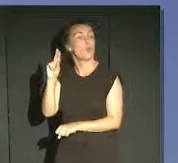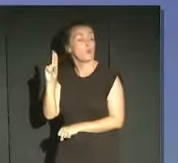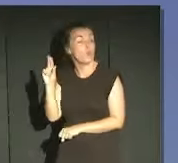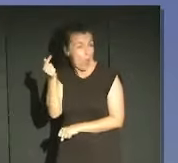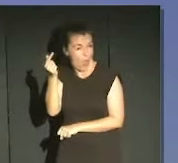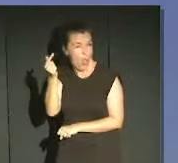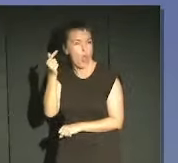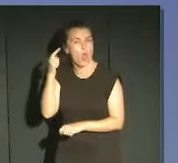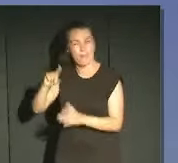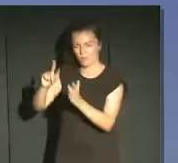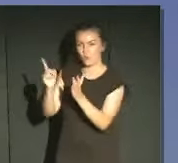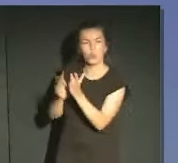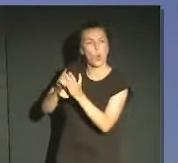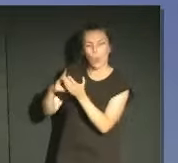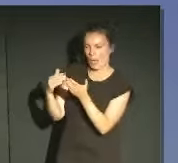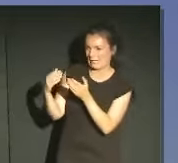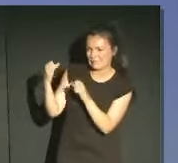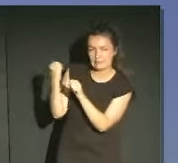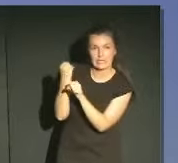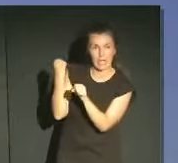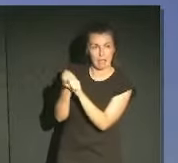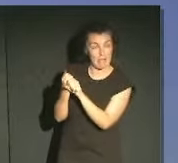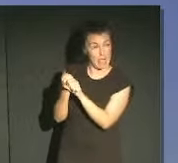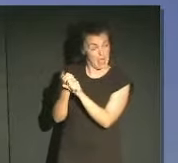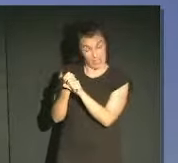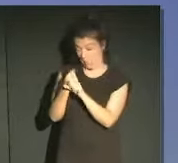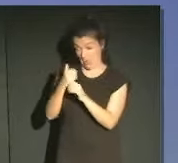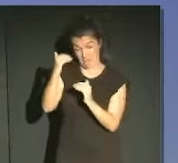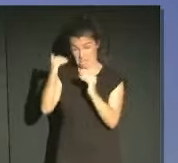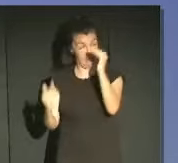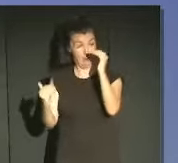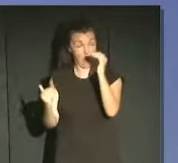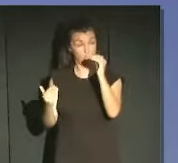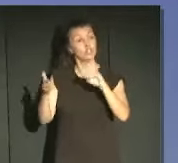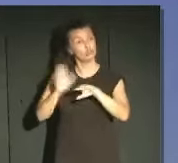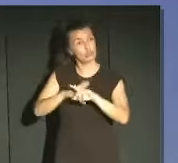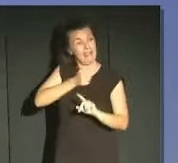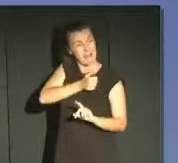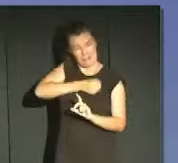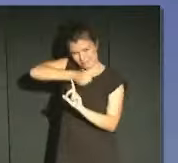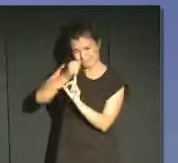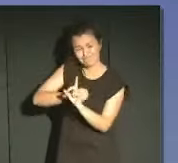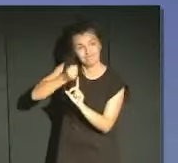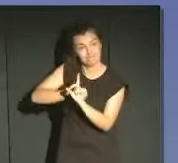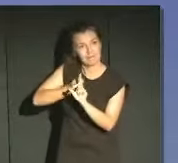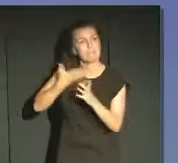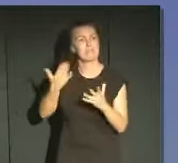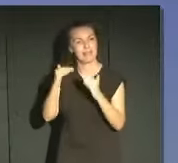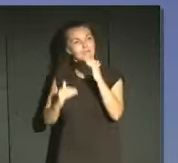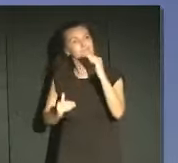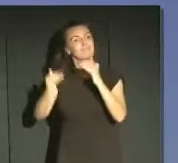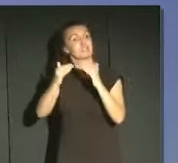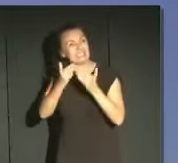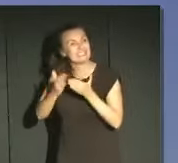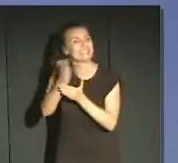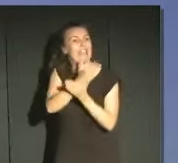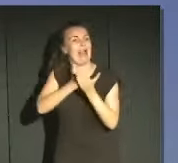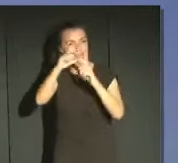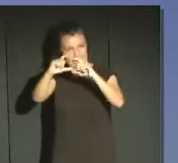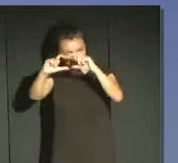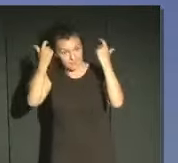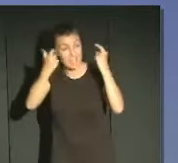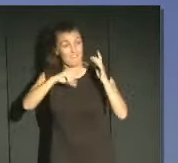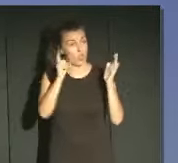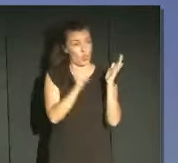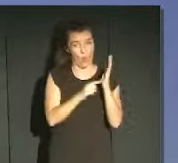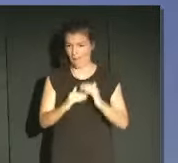autres travailleurs et bien à partir de maintenant grâce au combat de laashbi et bien à partir de maintenant ils seront présumés salariés donc avec les mêmes